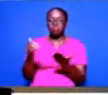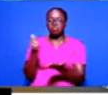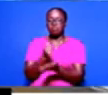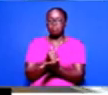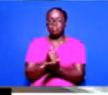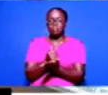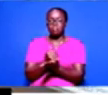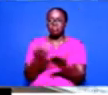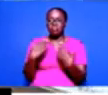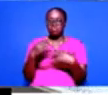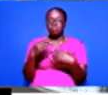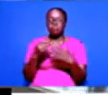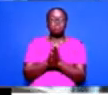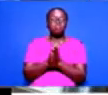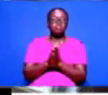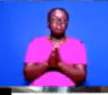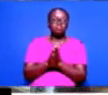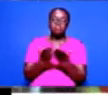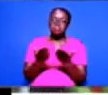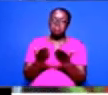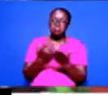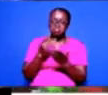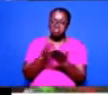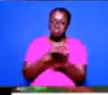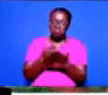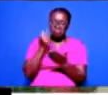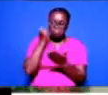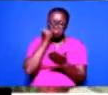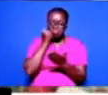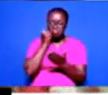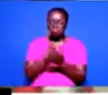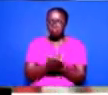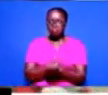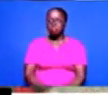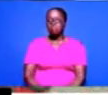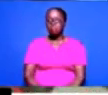people to mourn the late Kibaki. Edwin Austin for Lunchtime News.